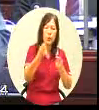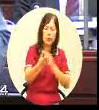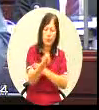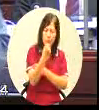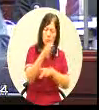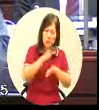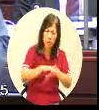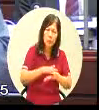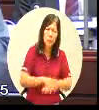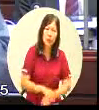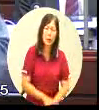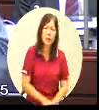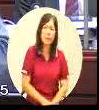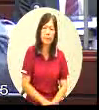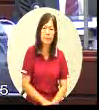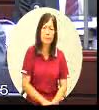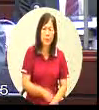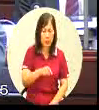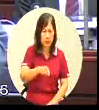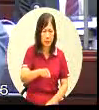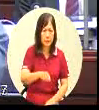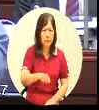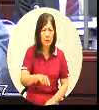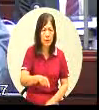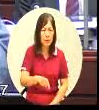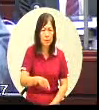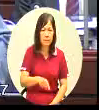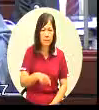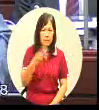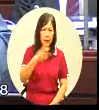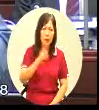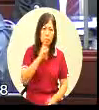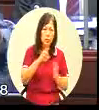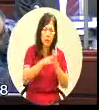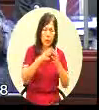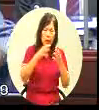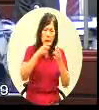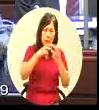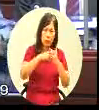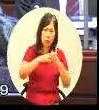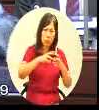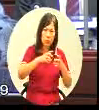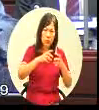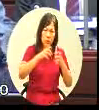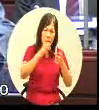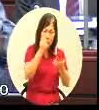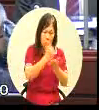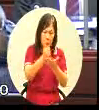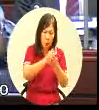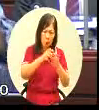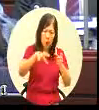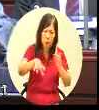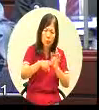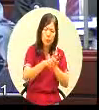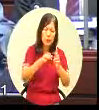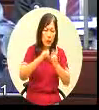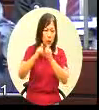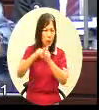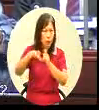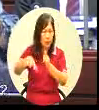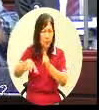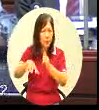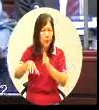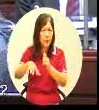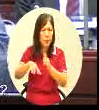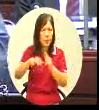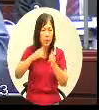力。那接下来吼，这个部分啊，都建工洲际货柜中心这些移民，我们请高雄市